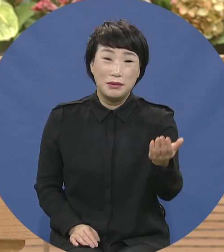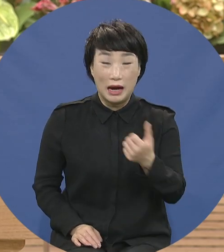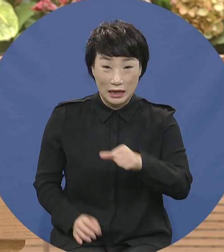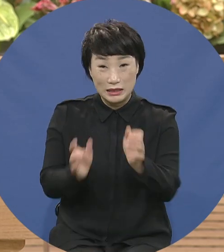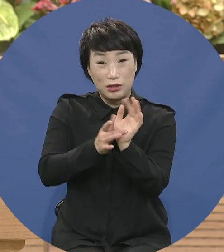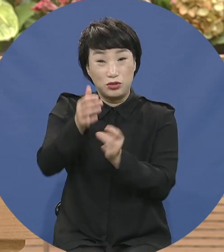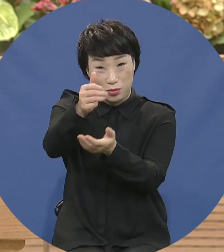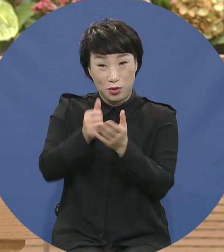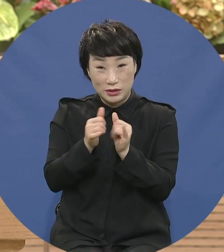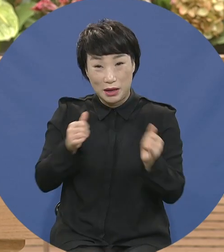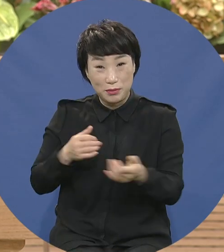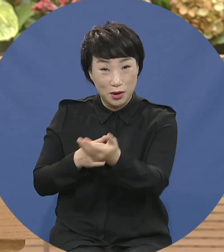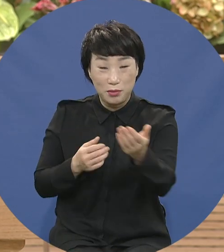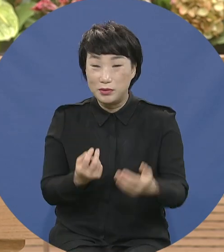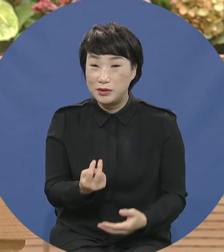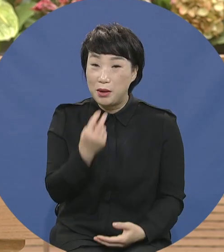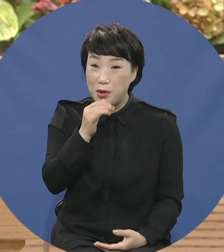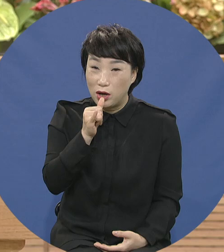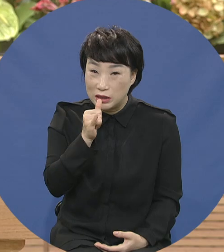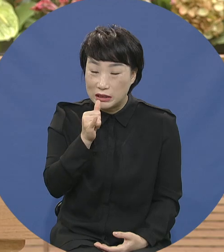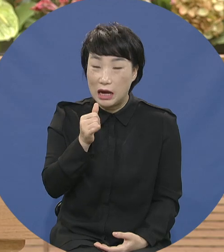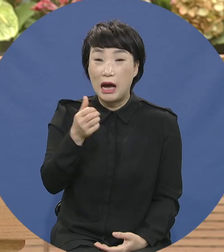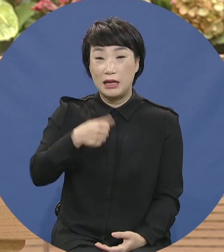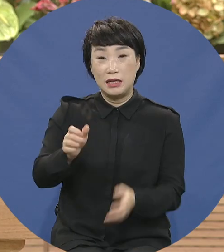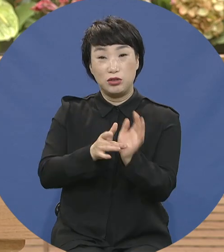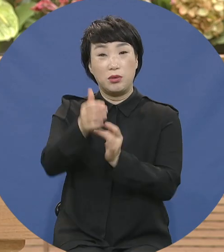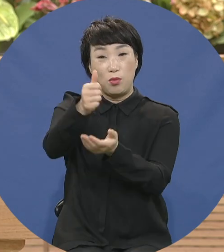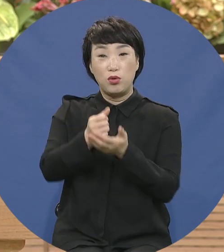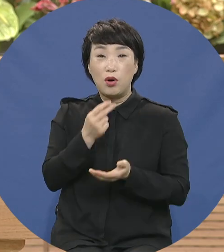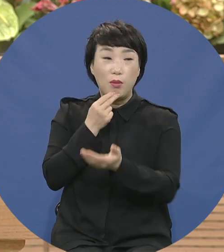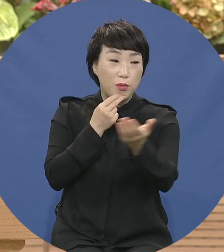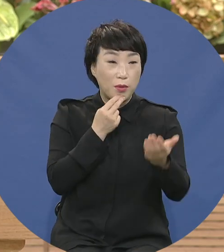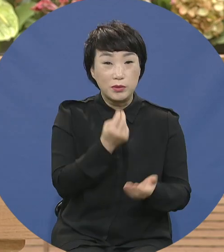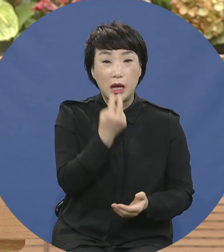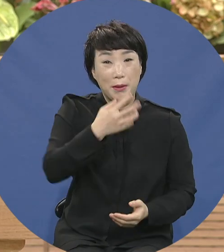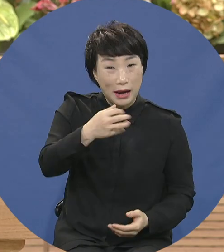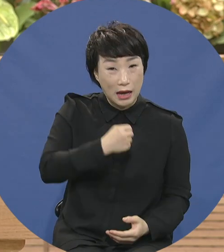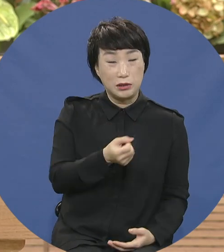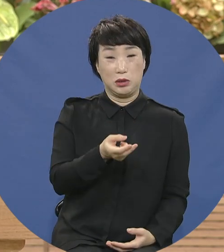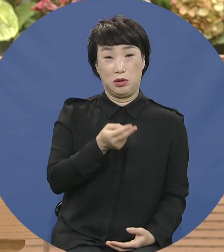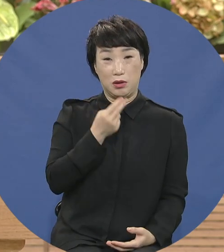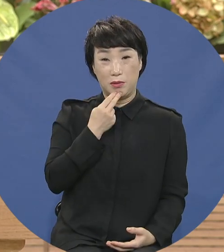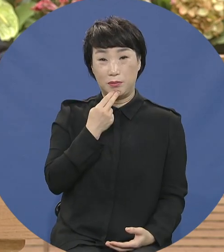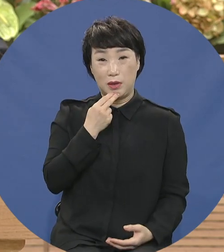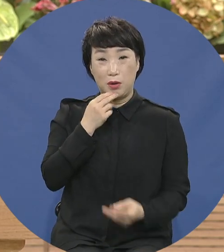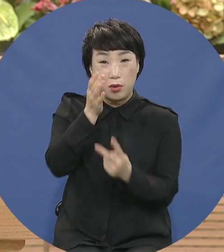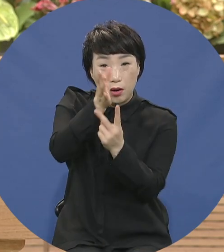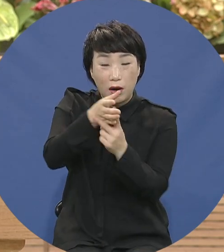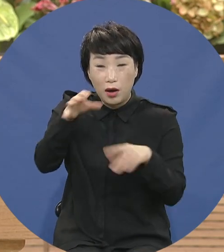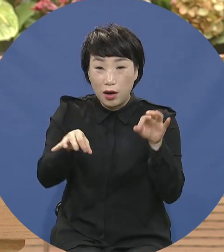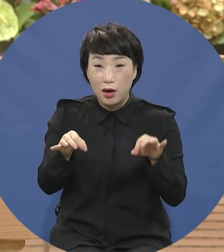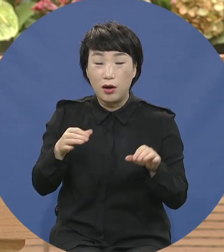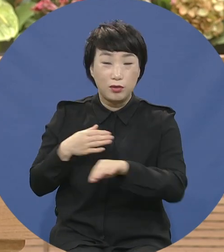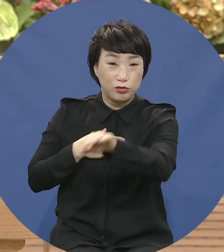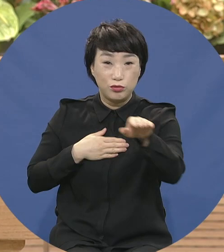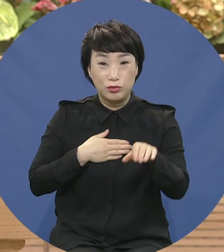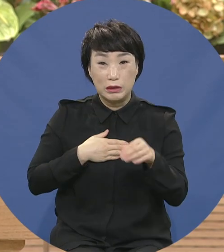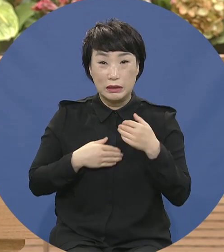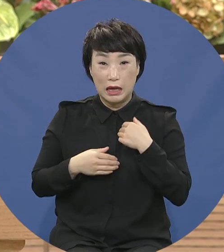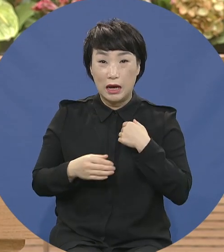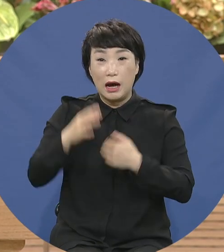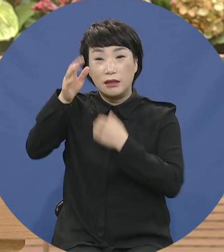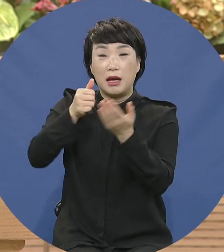있는 자에게는 생명이 있고 아들이 없는 자에게는 생명이 없느니라고 했으니 내게는